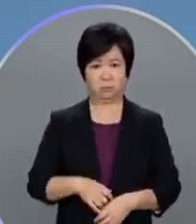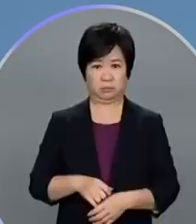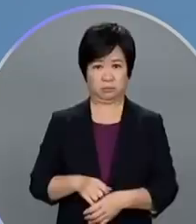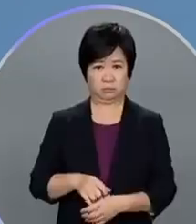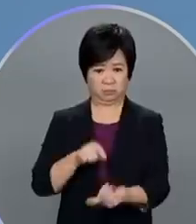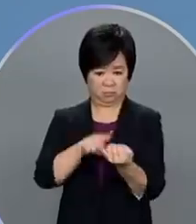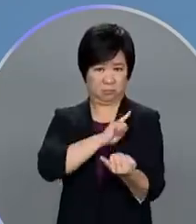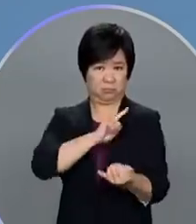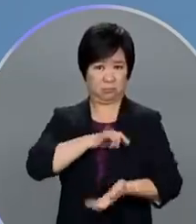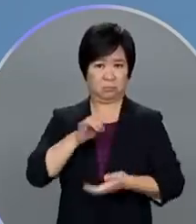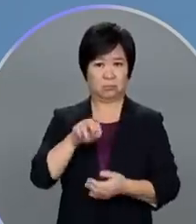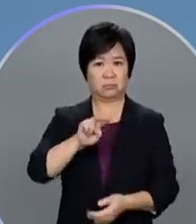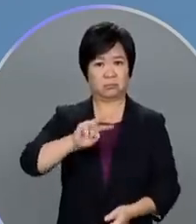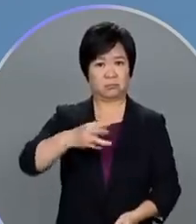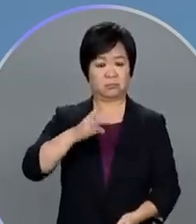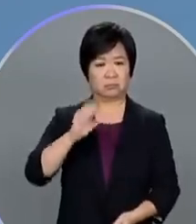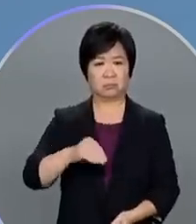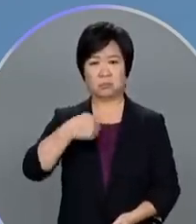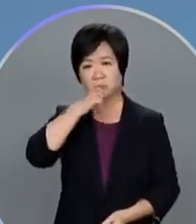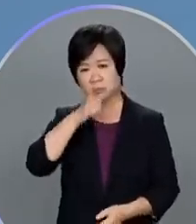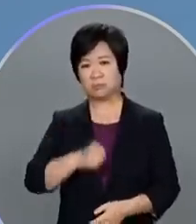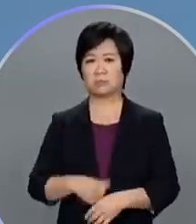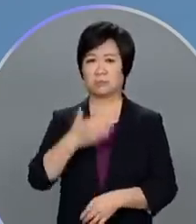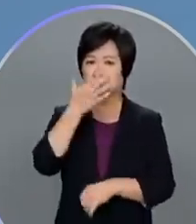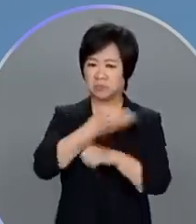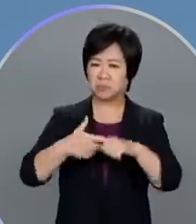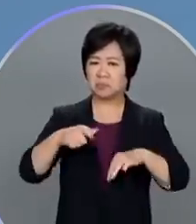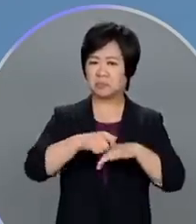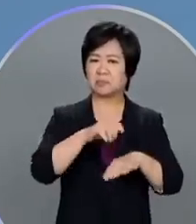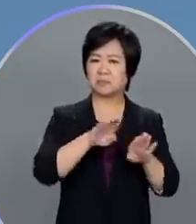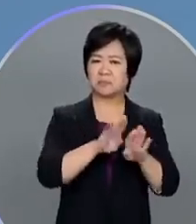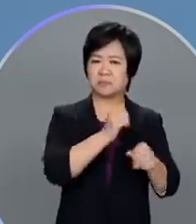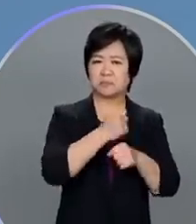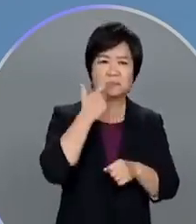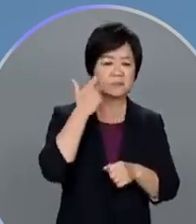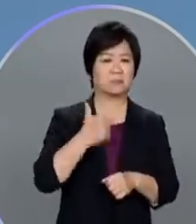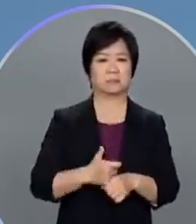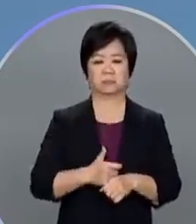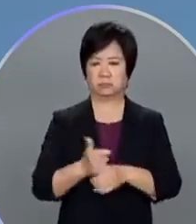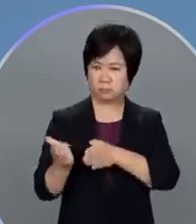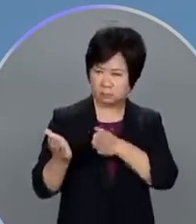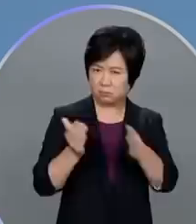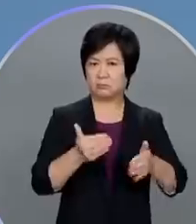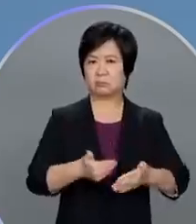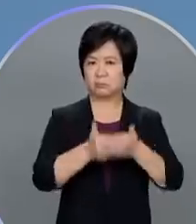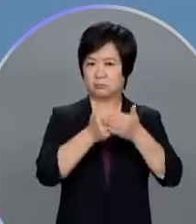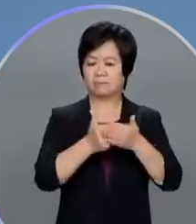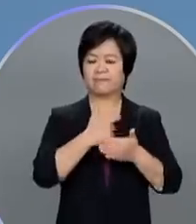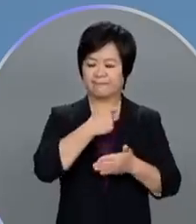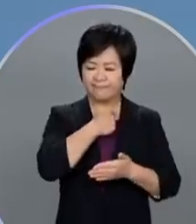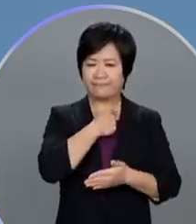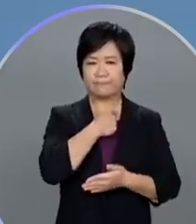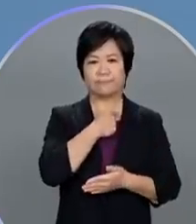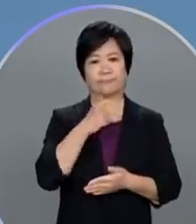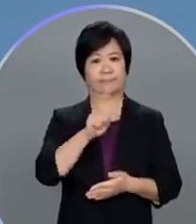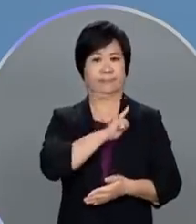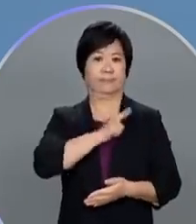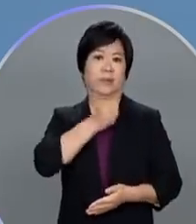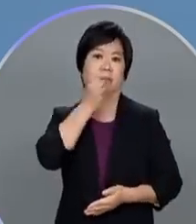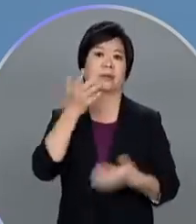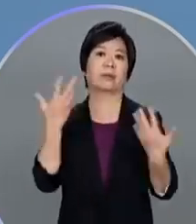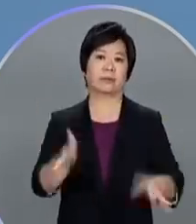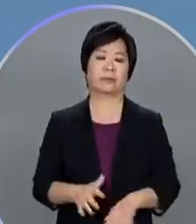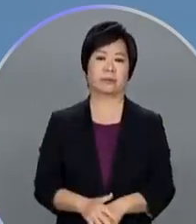说2300万台澎金马人民唯一一个中国是唯一的选项，你亲口回答，你今天还在这里指责